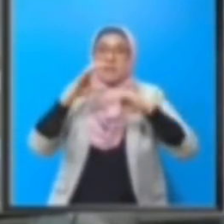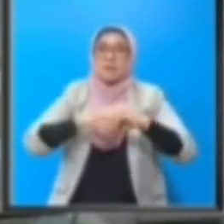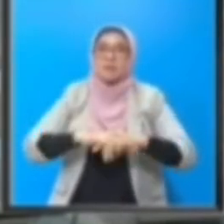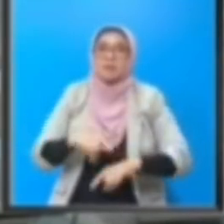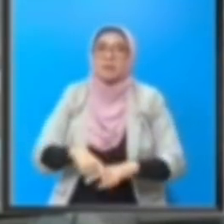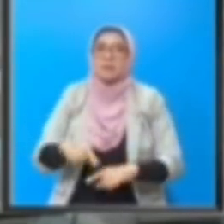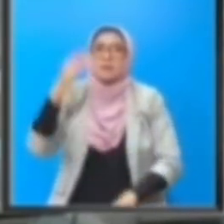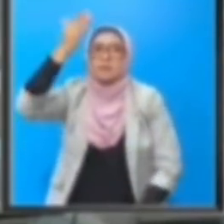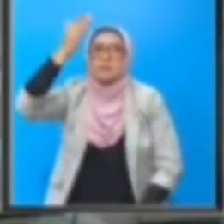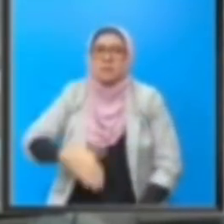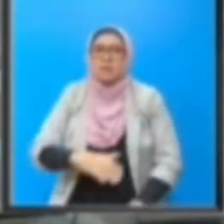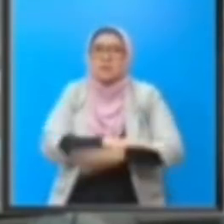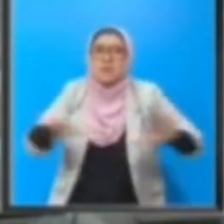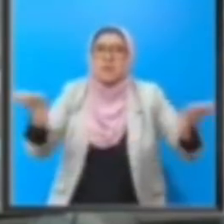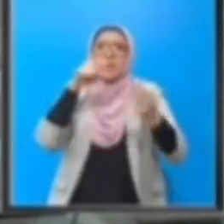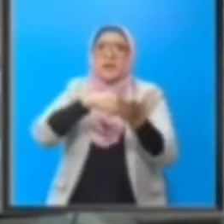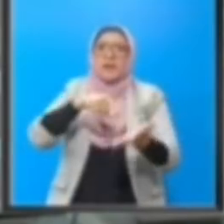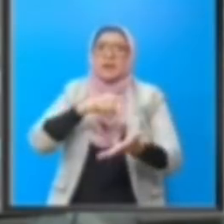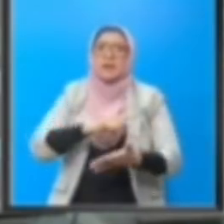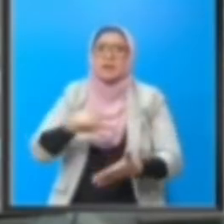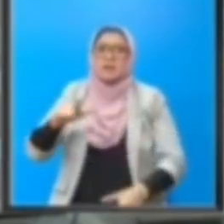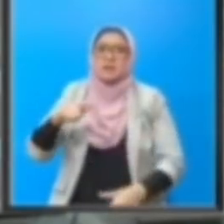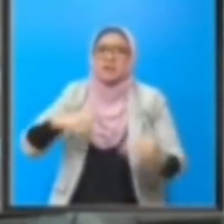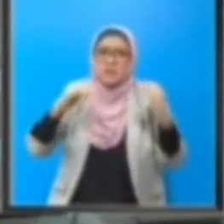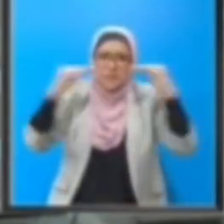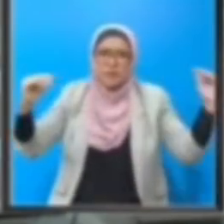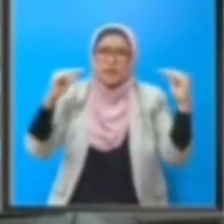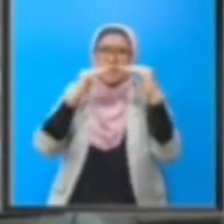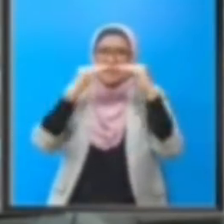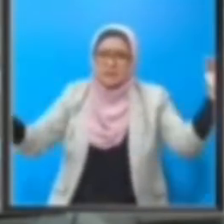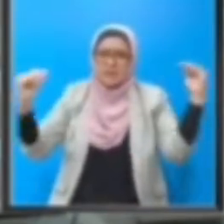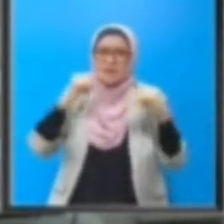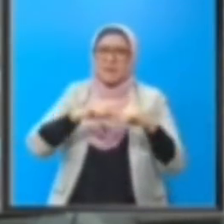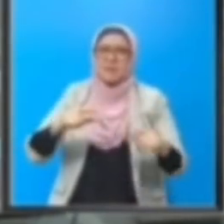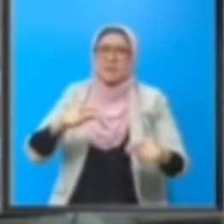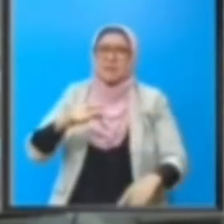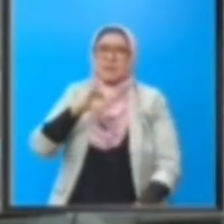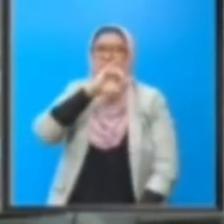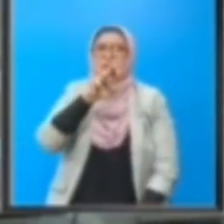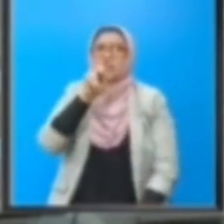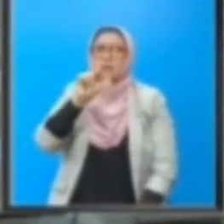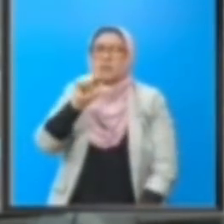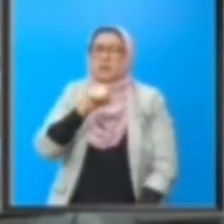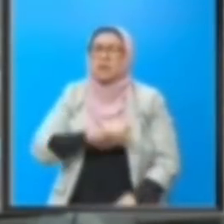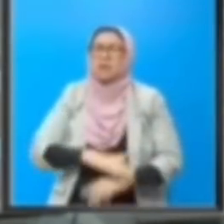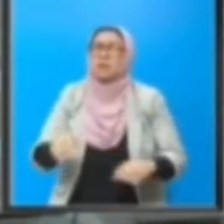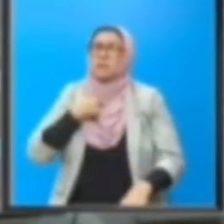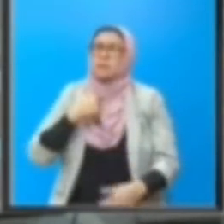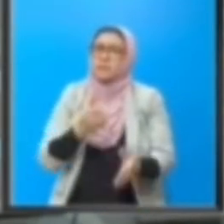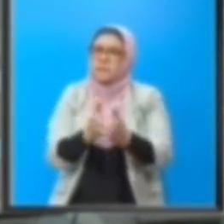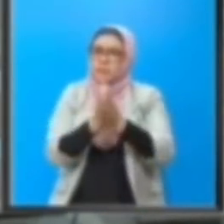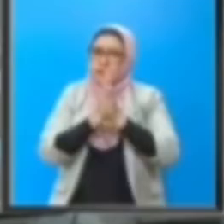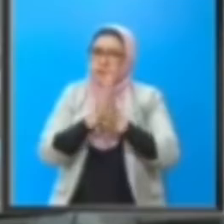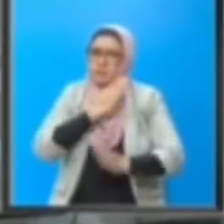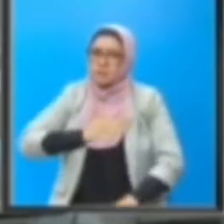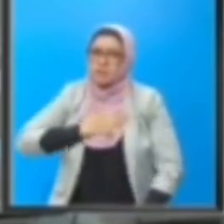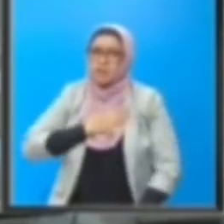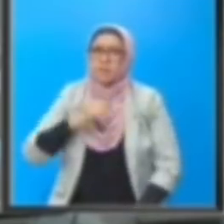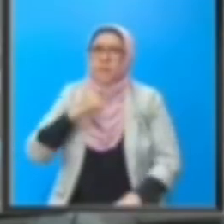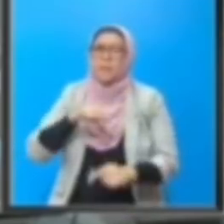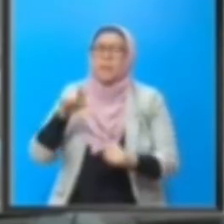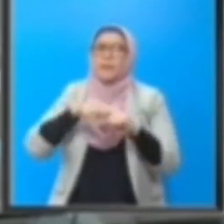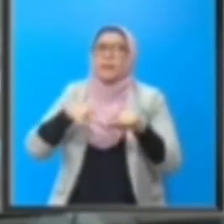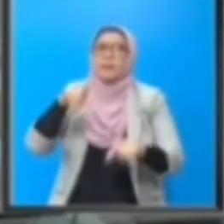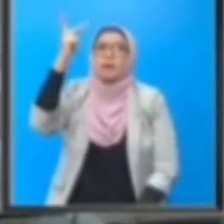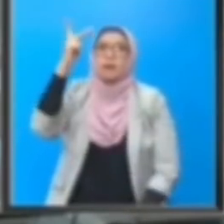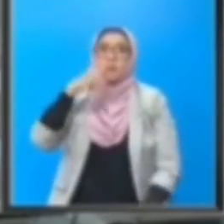Speaker, don't do this. Please. Be fair, Tuan Speaker. Saya tak boleh tarik balik. Saya kata, Tuan Speaker. Kepung, ada 3